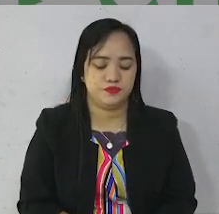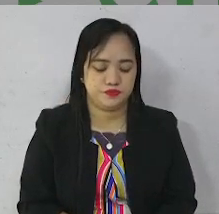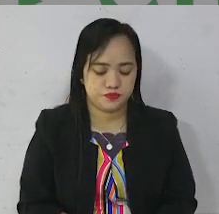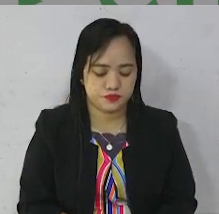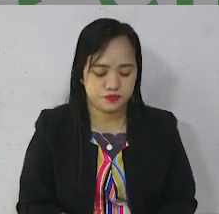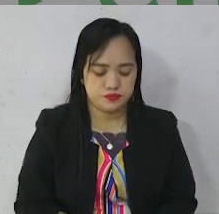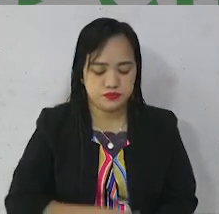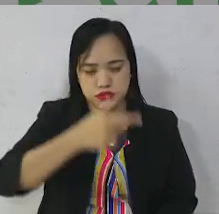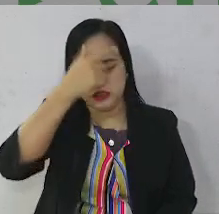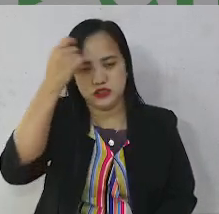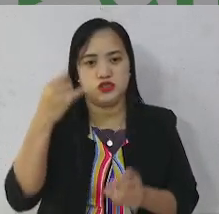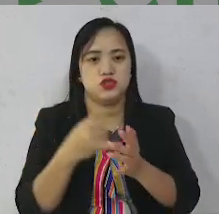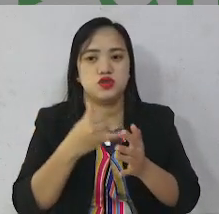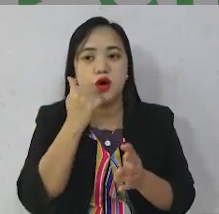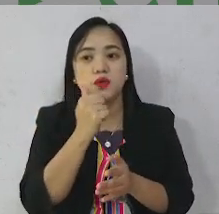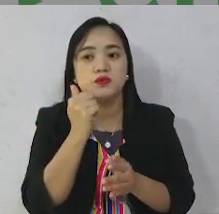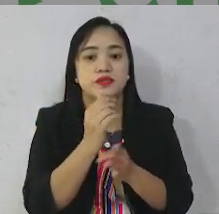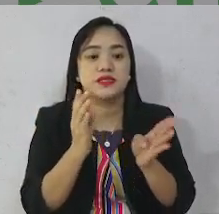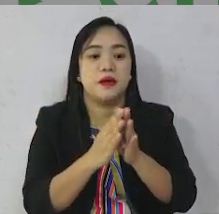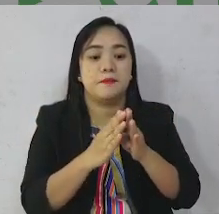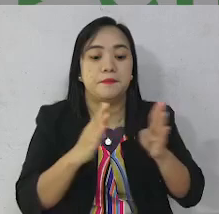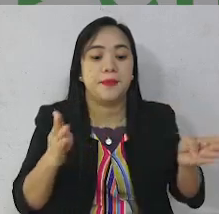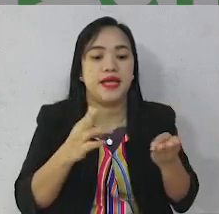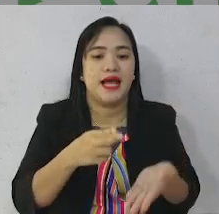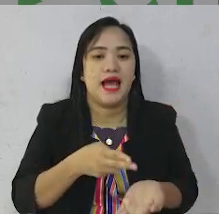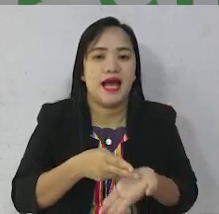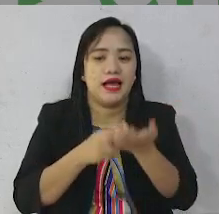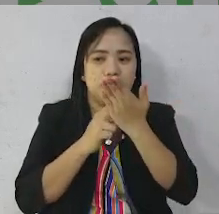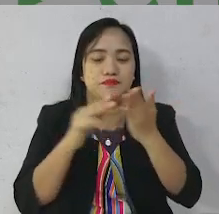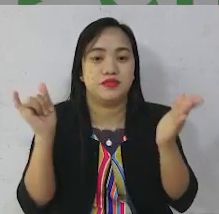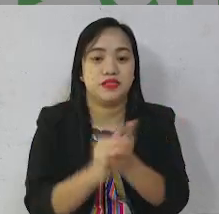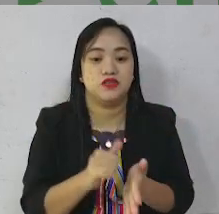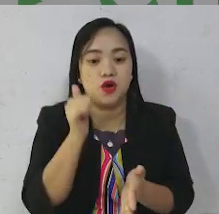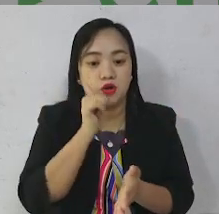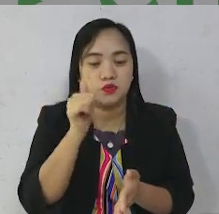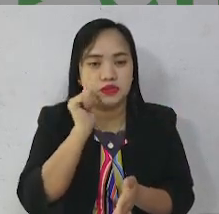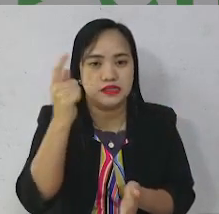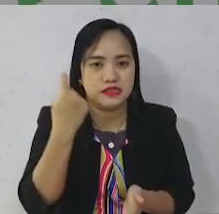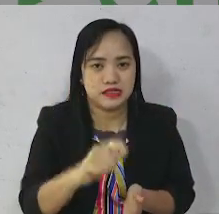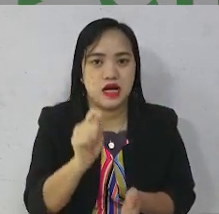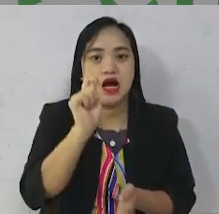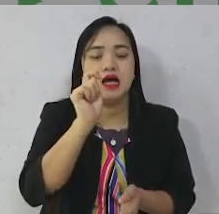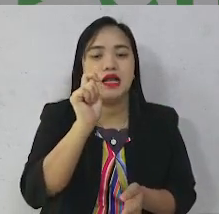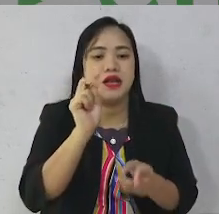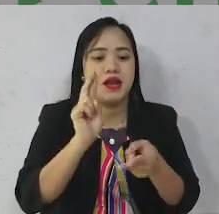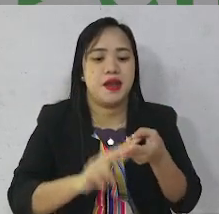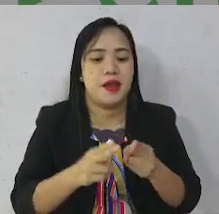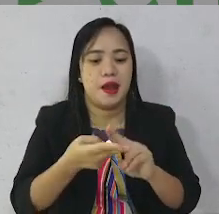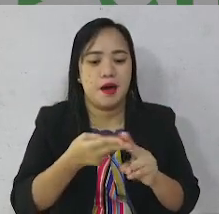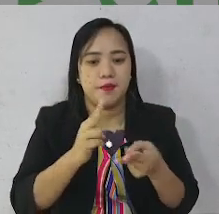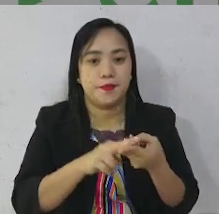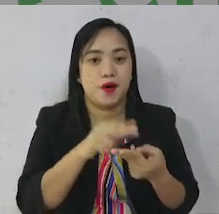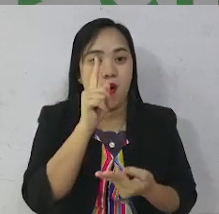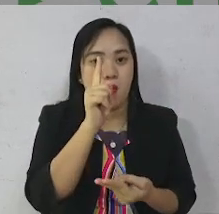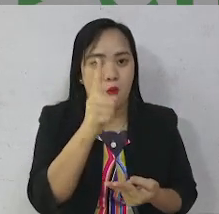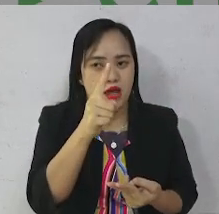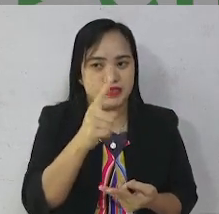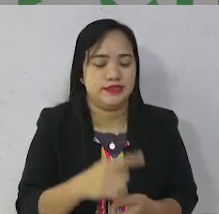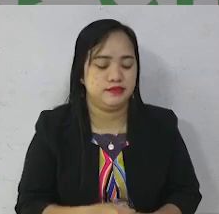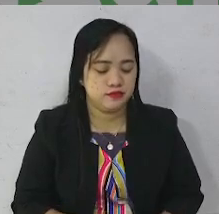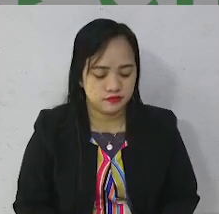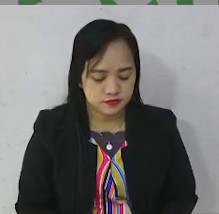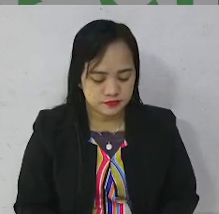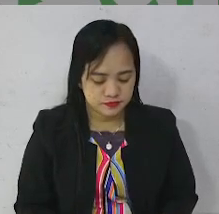tama tulog talaga oo yun talaga ang number one number one tulog o yun kasi yun nga sabi nga